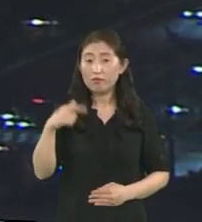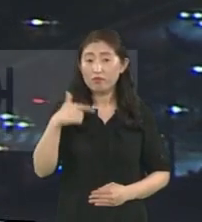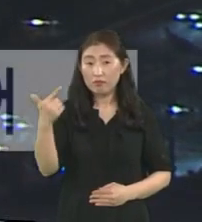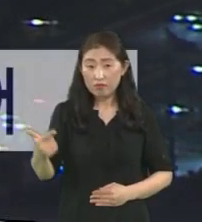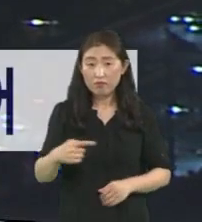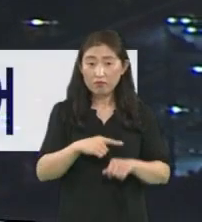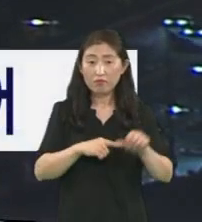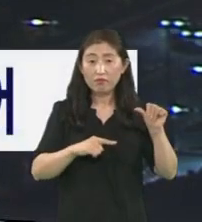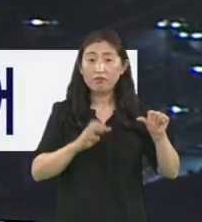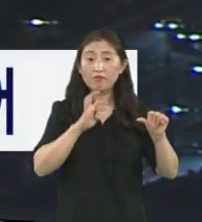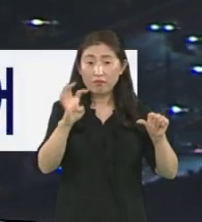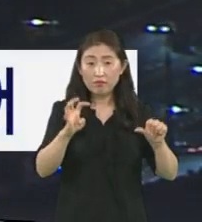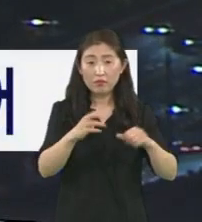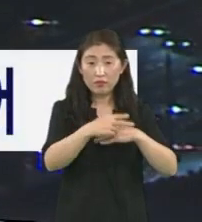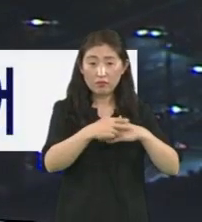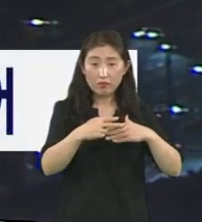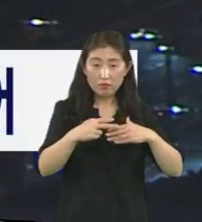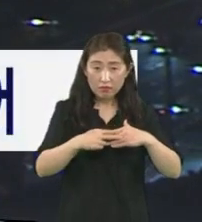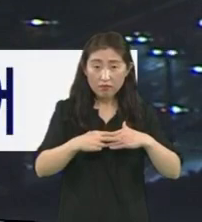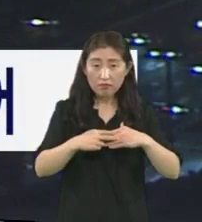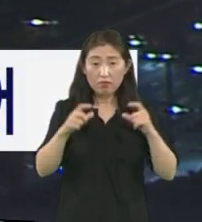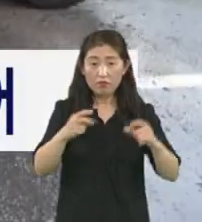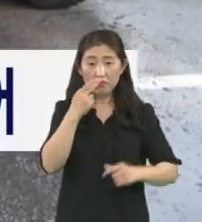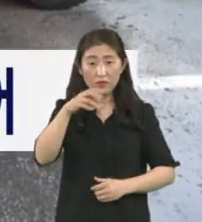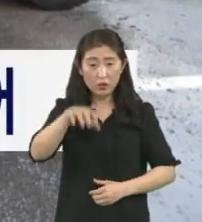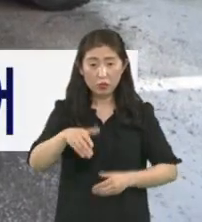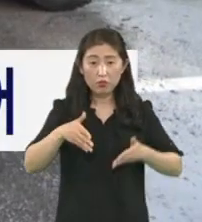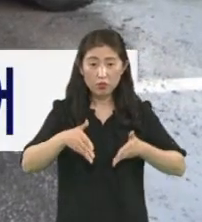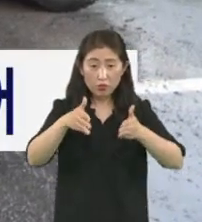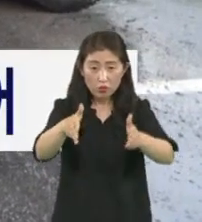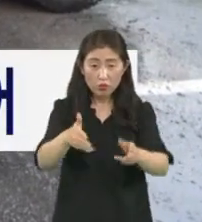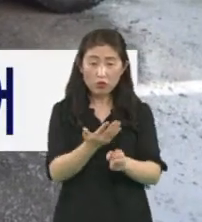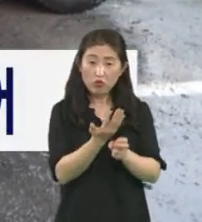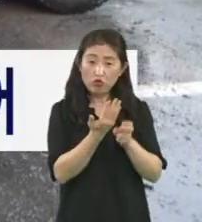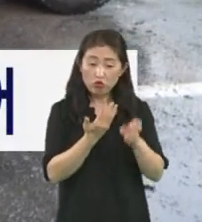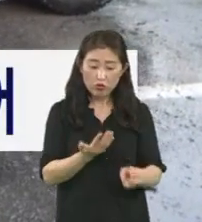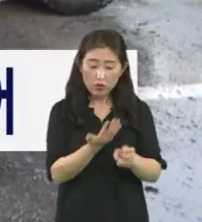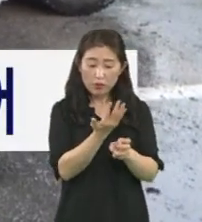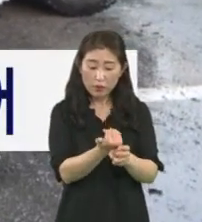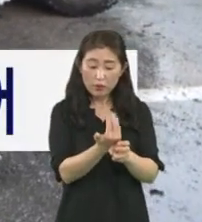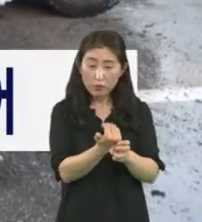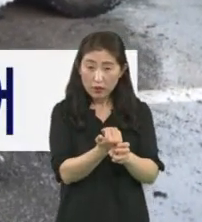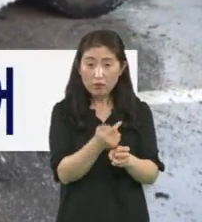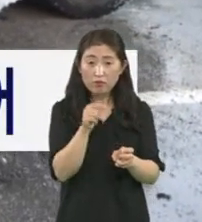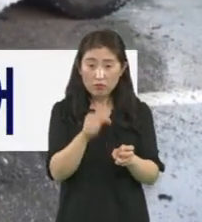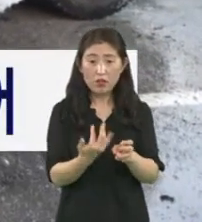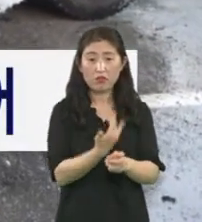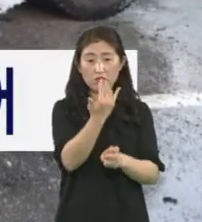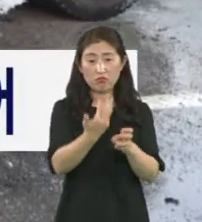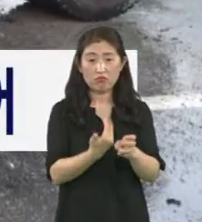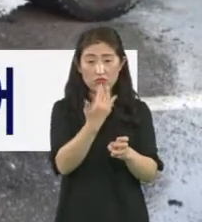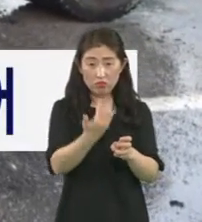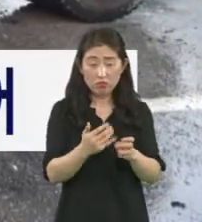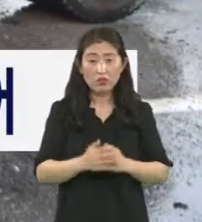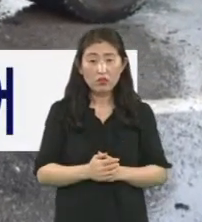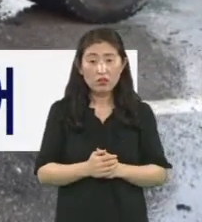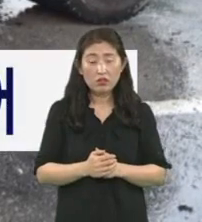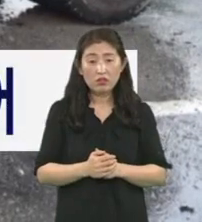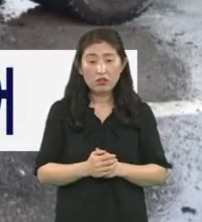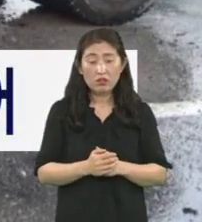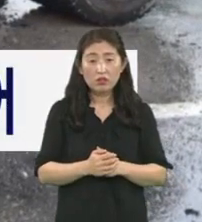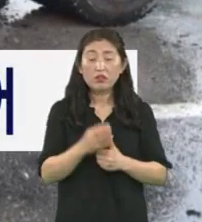어제 오후 5시 40분쯤 대전 대덕구 신탄진의 한 도로가에 주차된 25톤 덤프 트럭에서 불이 나 차량 한